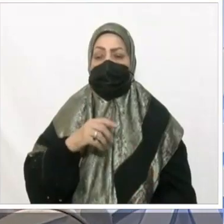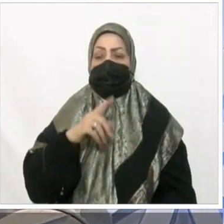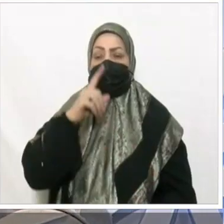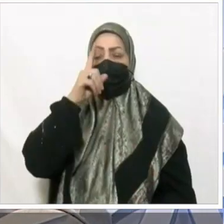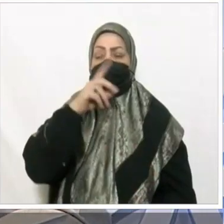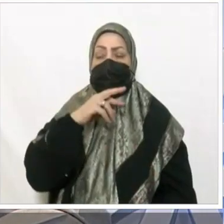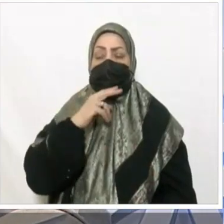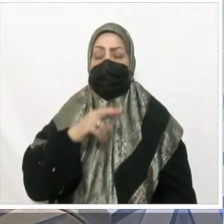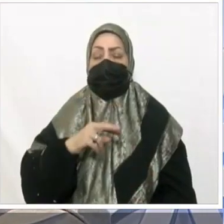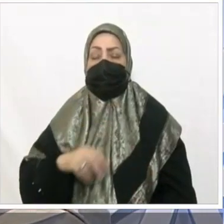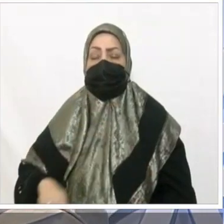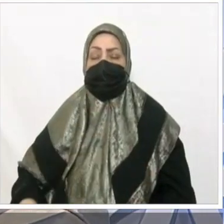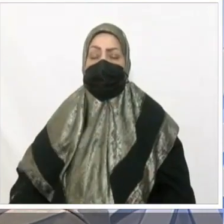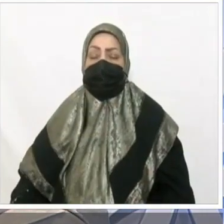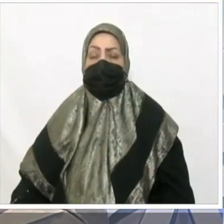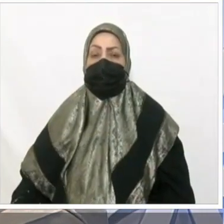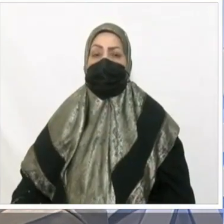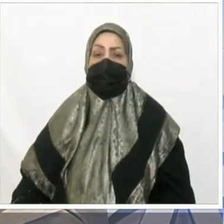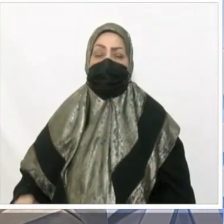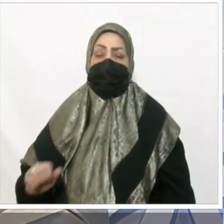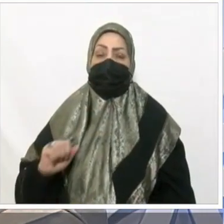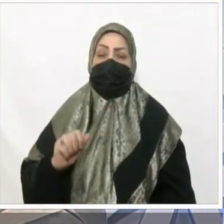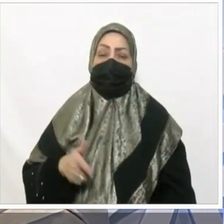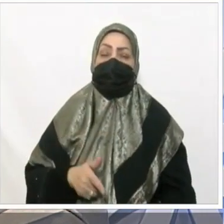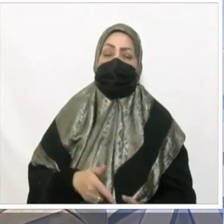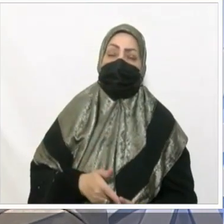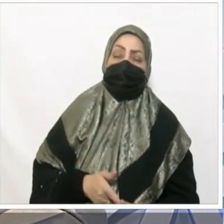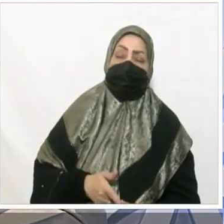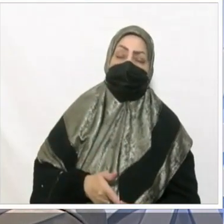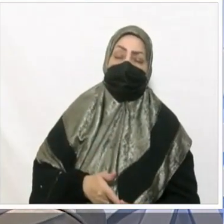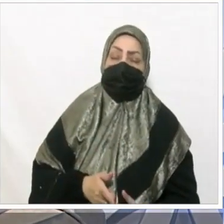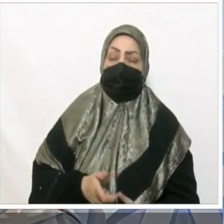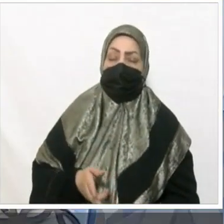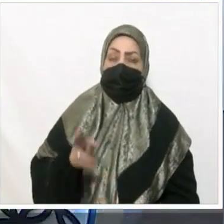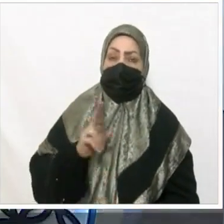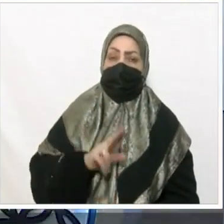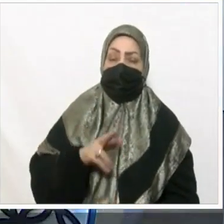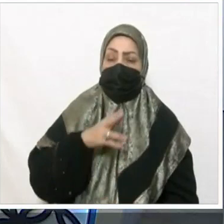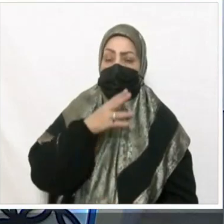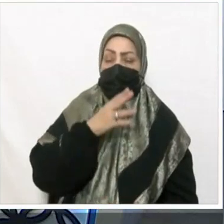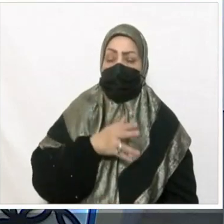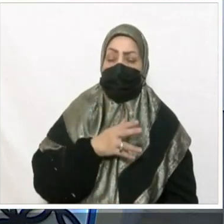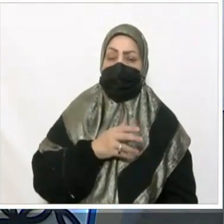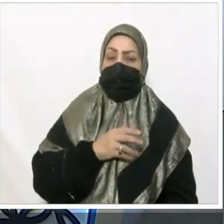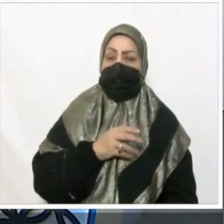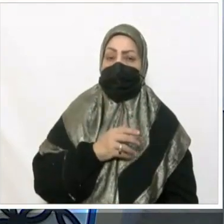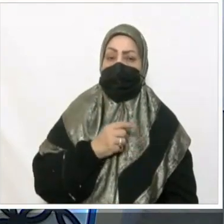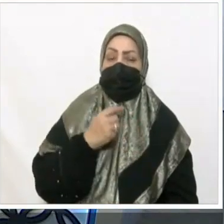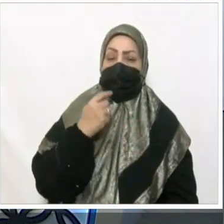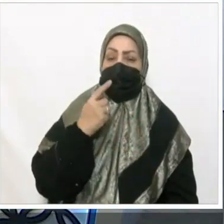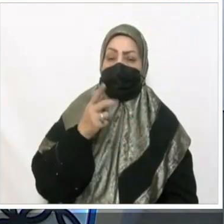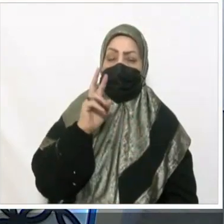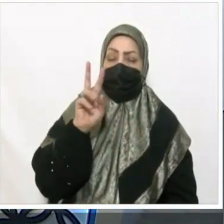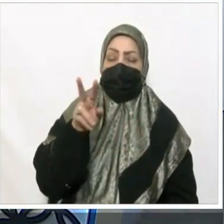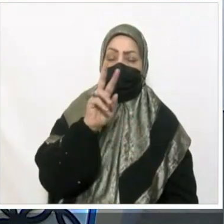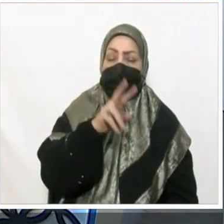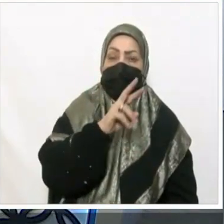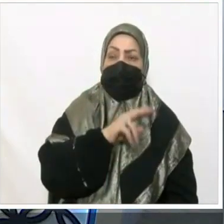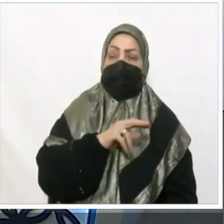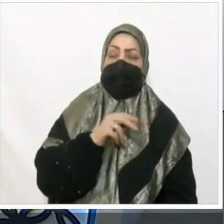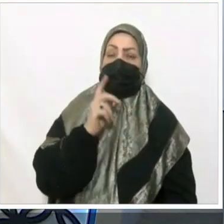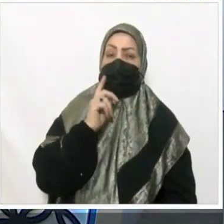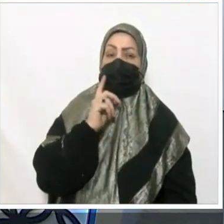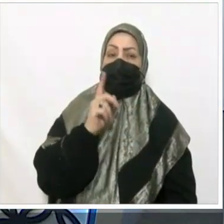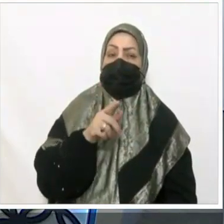السؤال الثاني شيخ عصام. نعم. والله نرى بعض من الأخوة شيخ عصام يتقاضى في راتب زي ما تفضلت أنت 1200 وكذا،